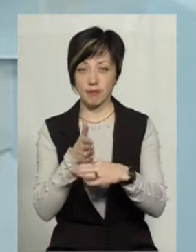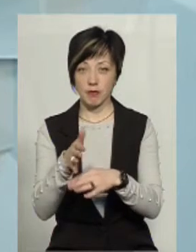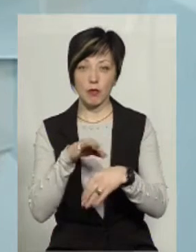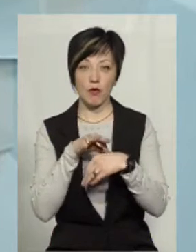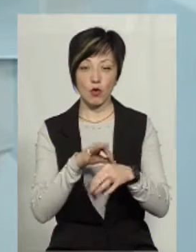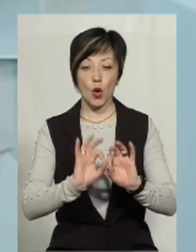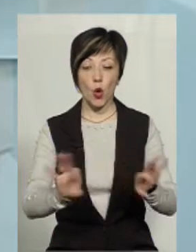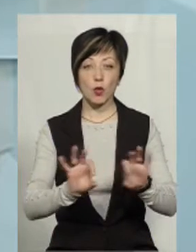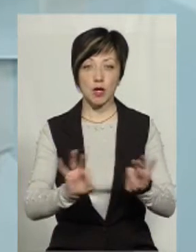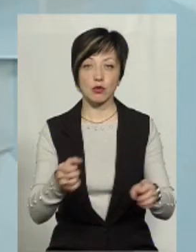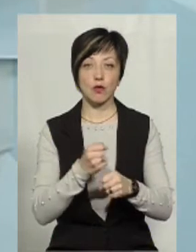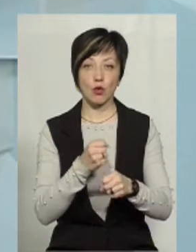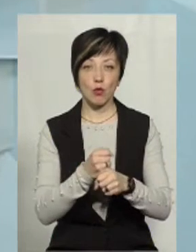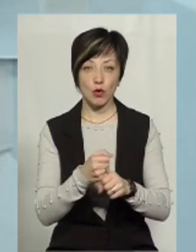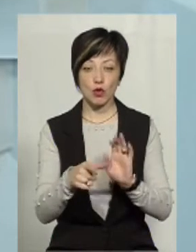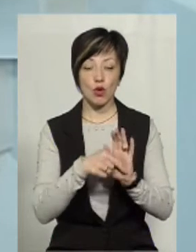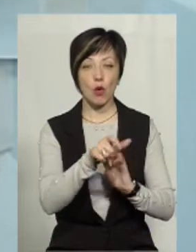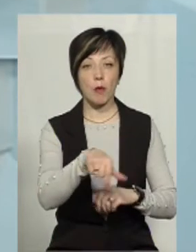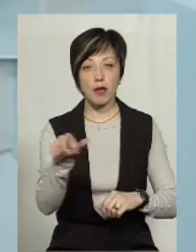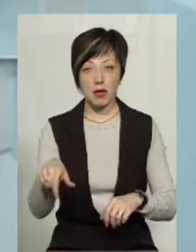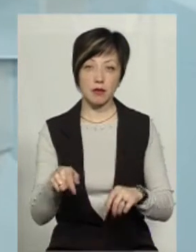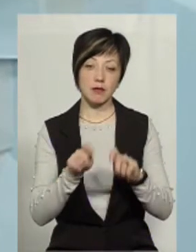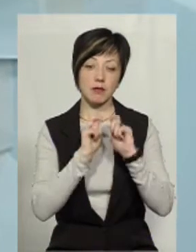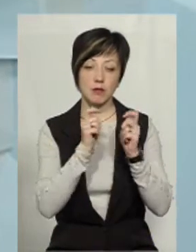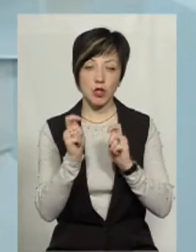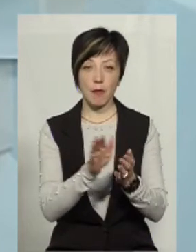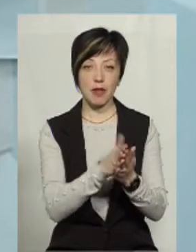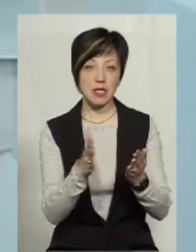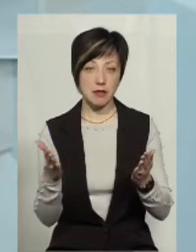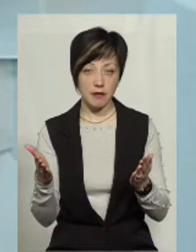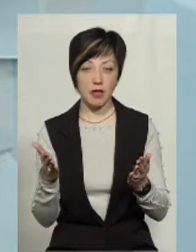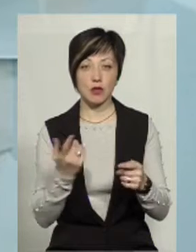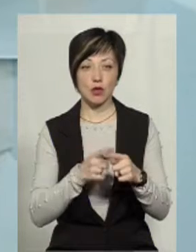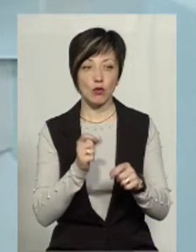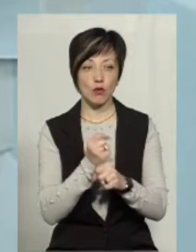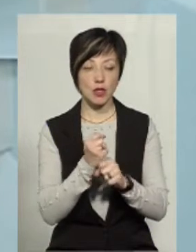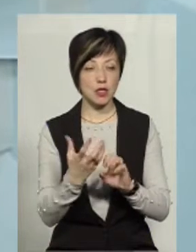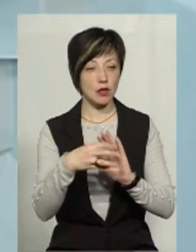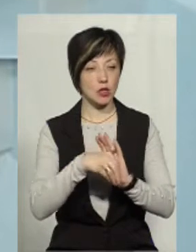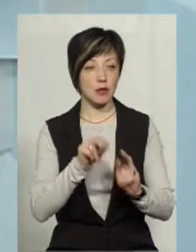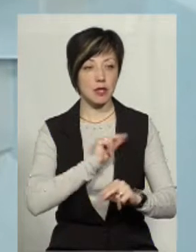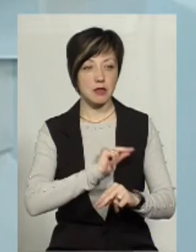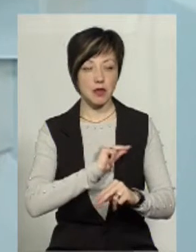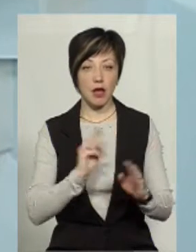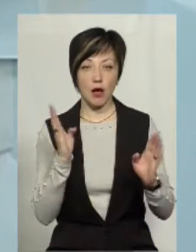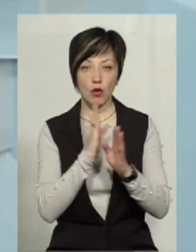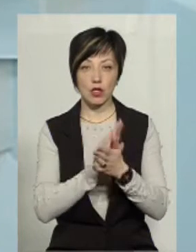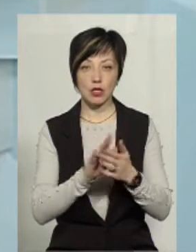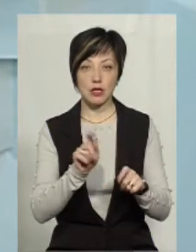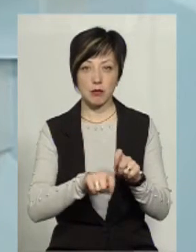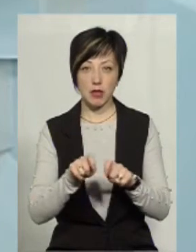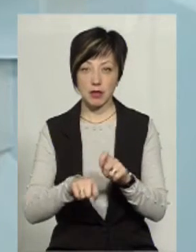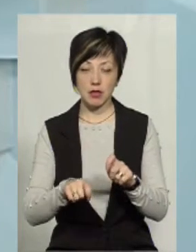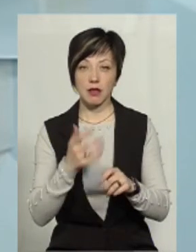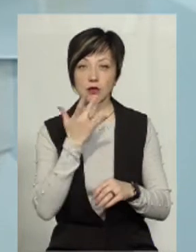ми проводимо роз'яснювальну роботу з громадянами, вручаємо відповідні листівки. До цієї роботи також залучаємо працівників екологічної інспекції